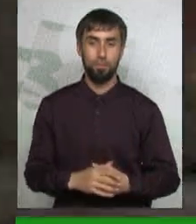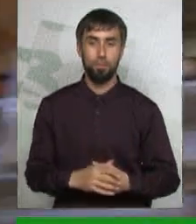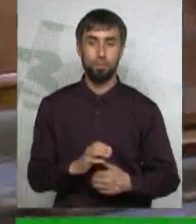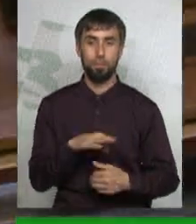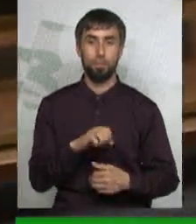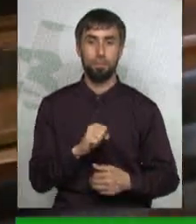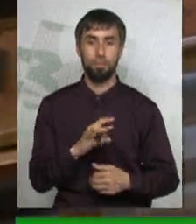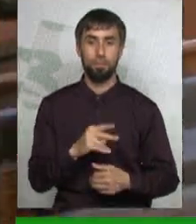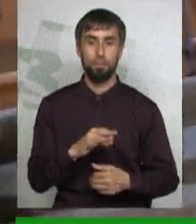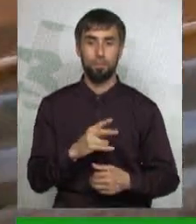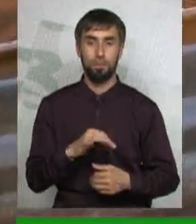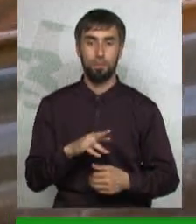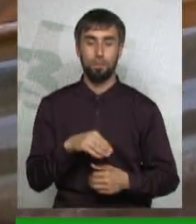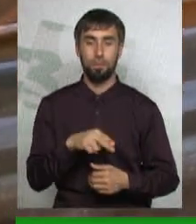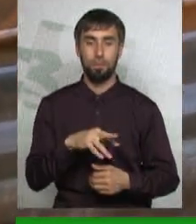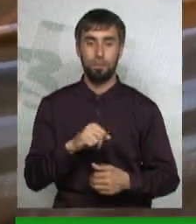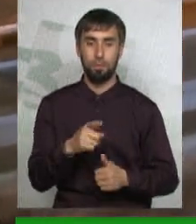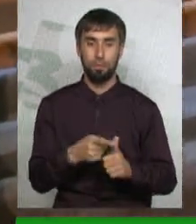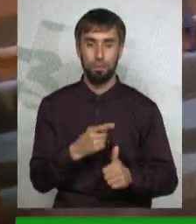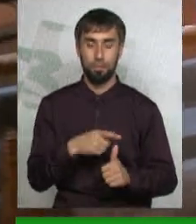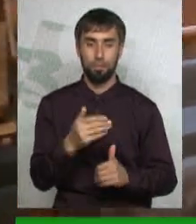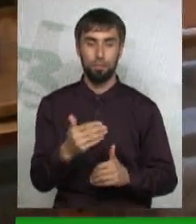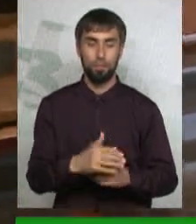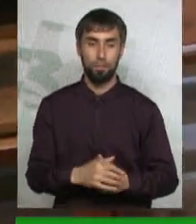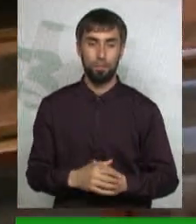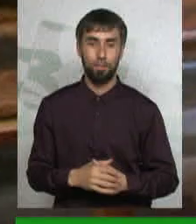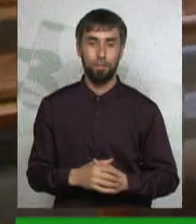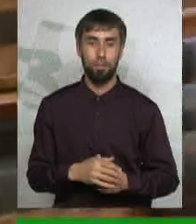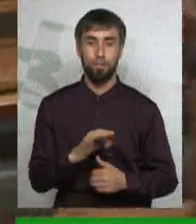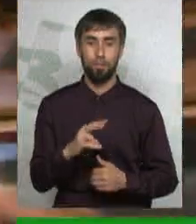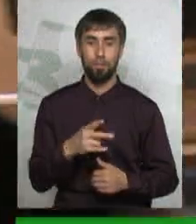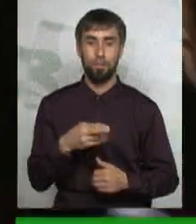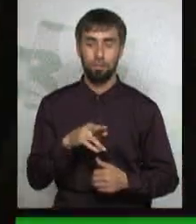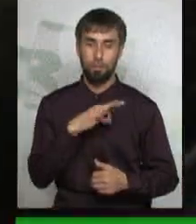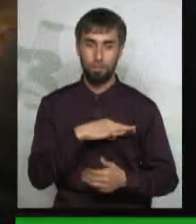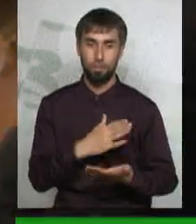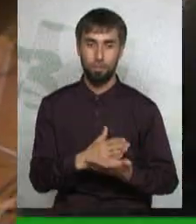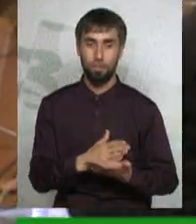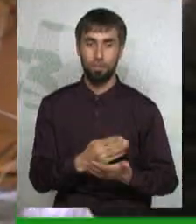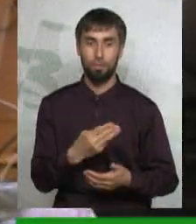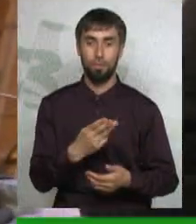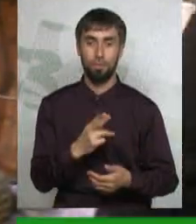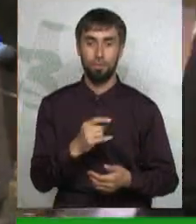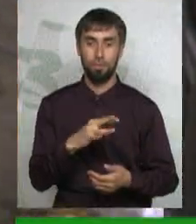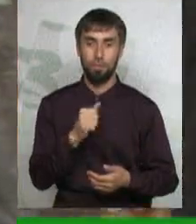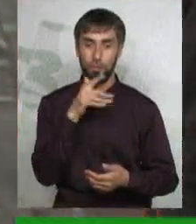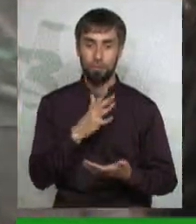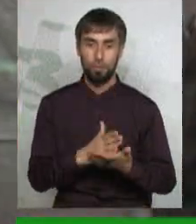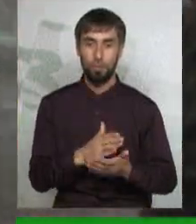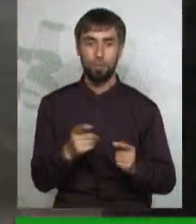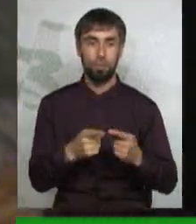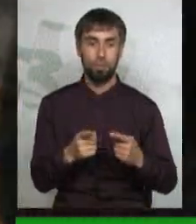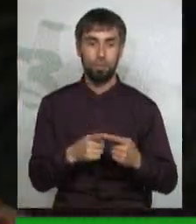пила бы, терсовочник, я полков. Яр именно чонак бал, именно шкатулку, хам хавари,